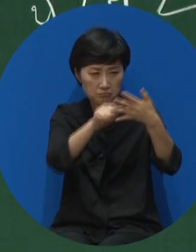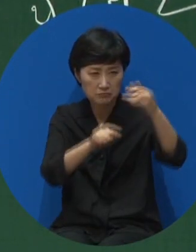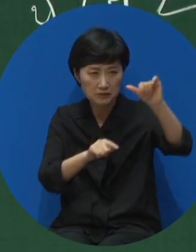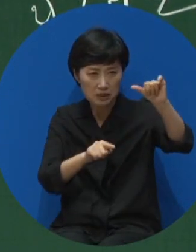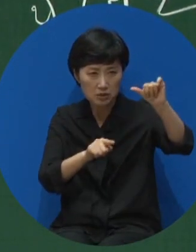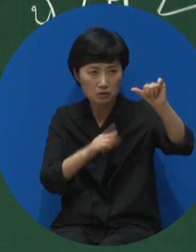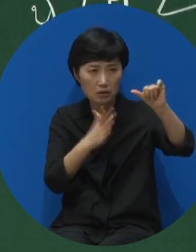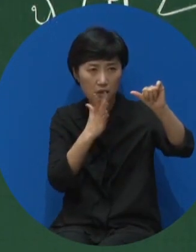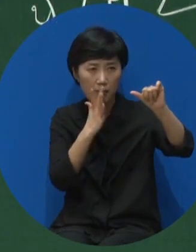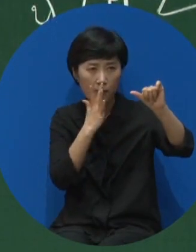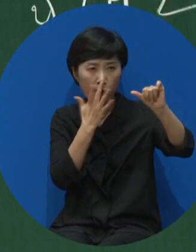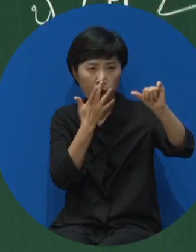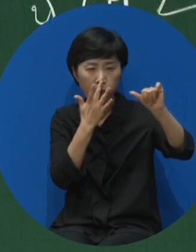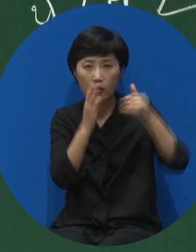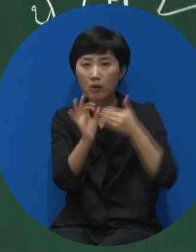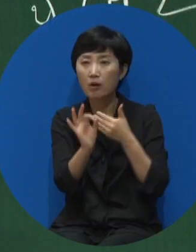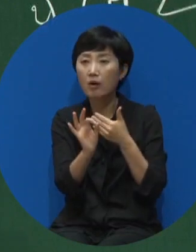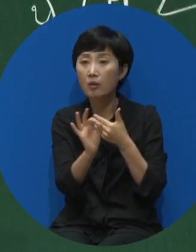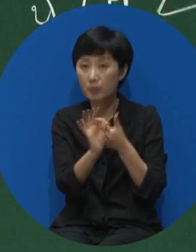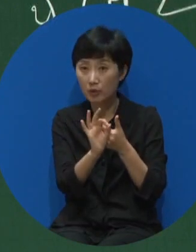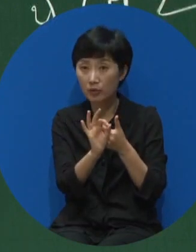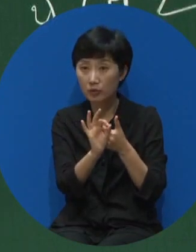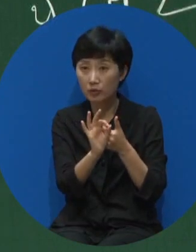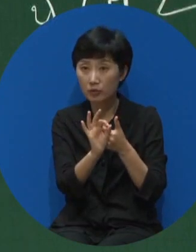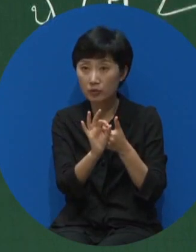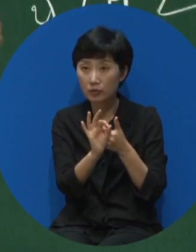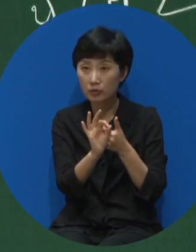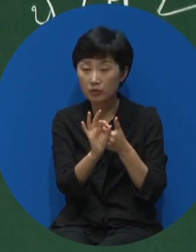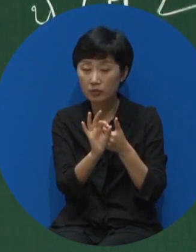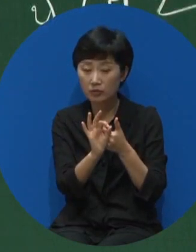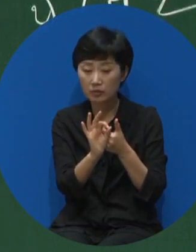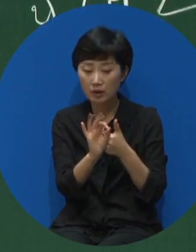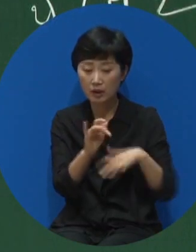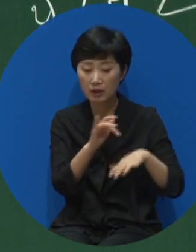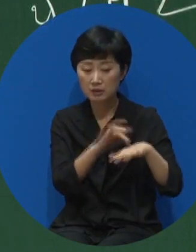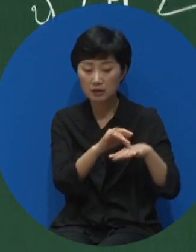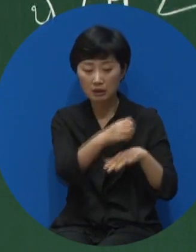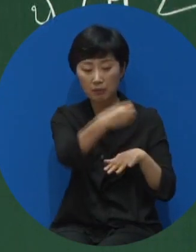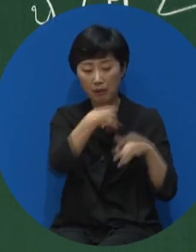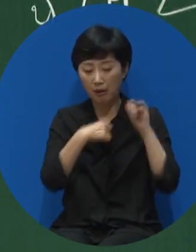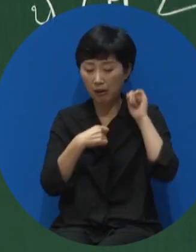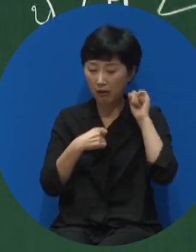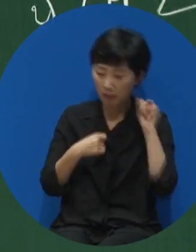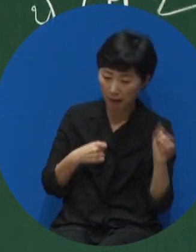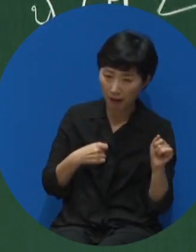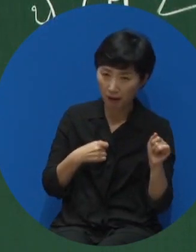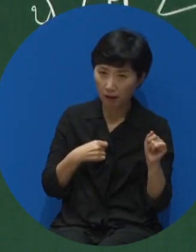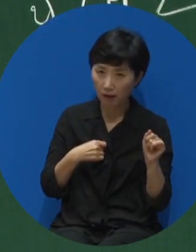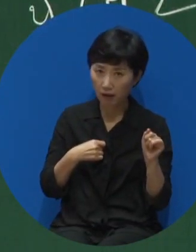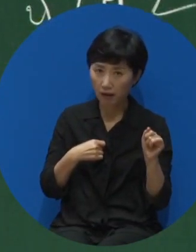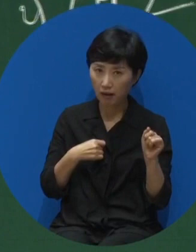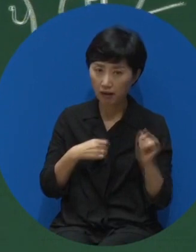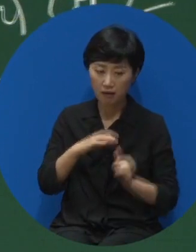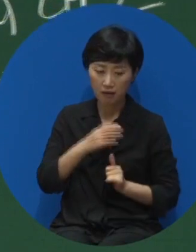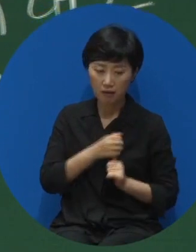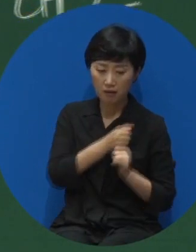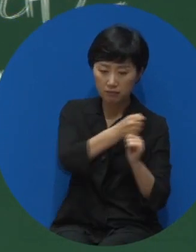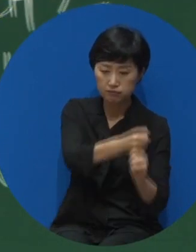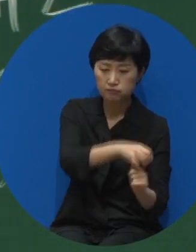이제 또 앞으로 이게 문제가 속국되고 유랑민족 되잖아요. 皆さんが この内容がわからなければ